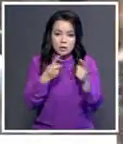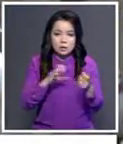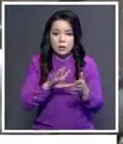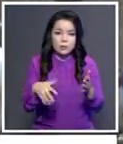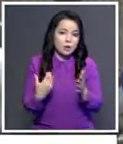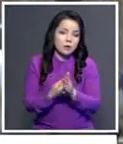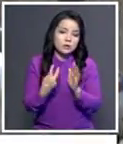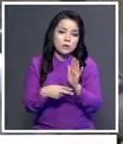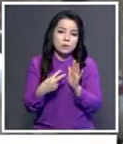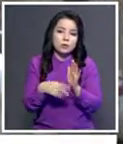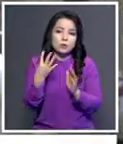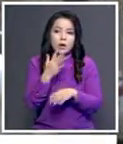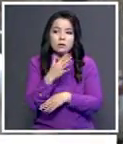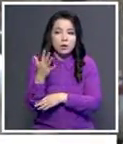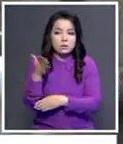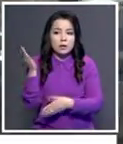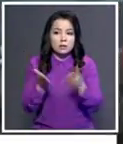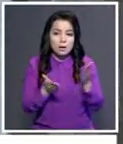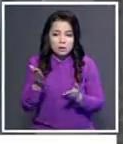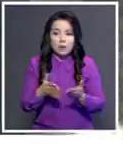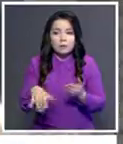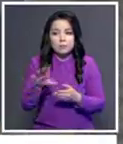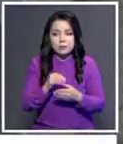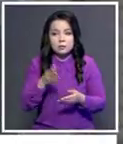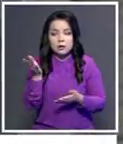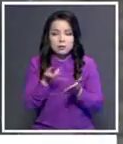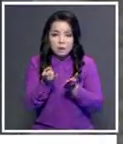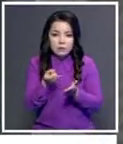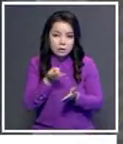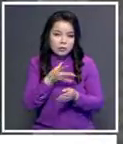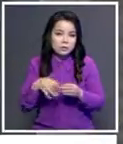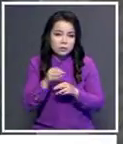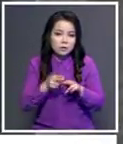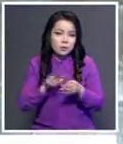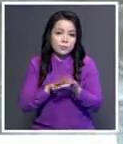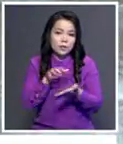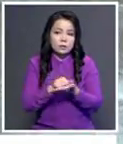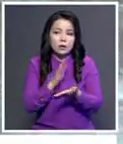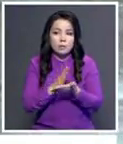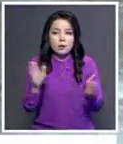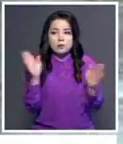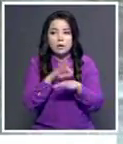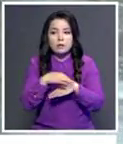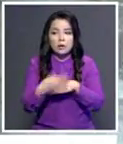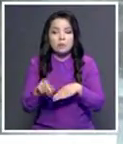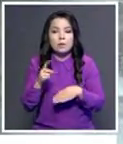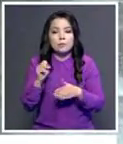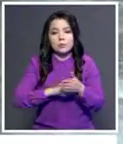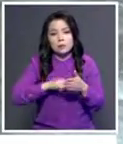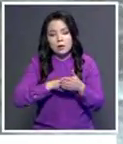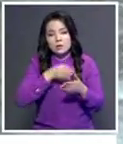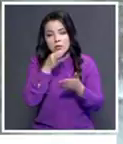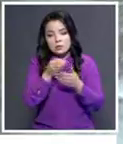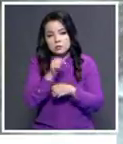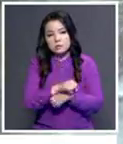дейін 74 ағаш кесіліп, тағы жүздегеннің бұтақтары қиылған. Ал дендрологтар табиғатқа бұлай қатыгездікпен қарауға болмайды